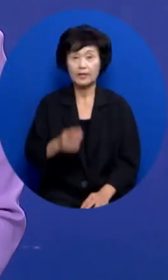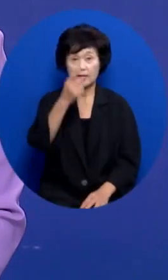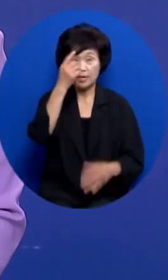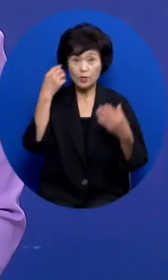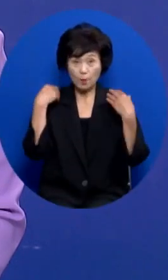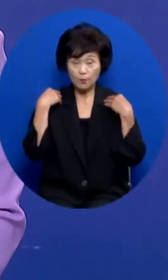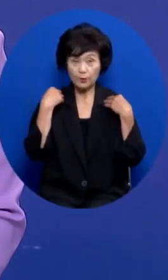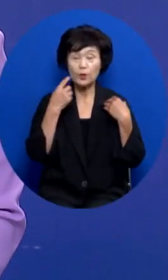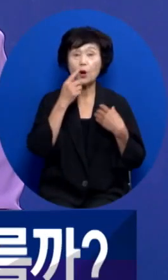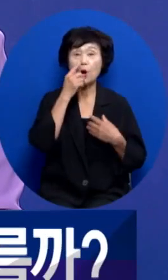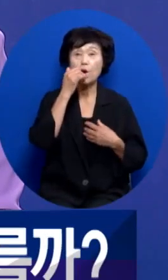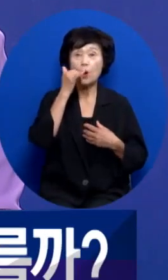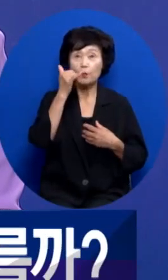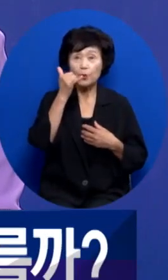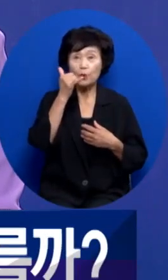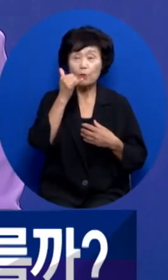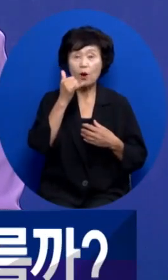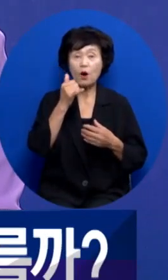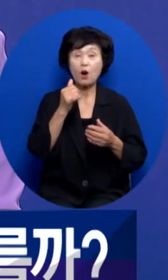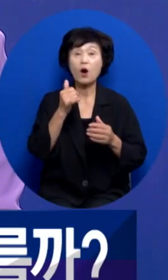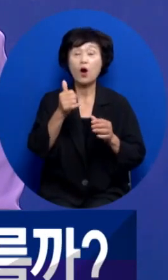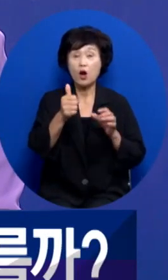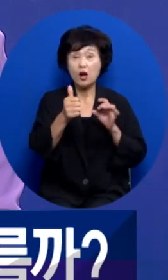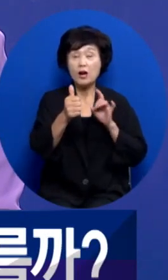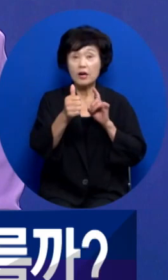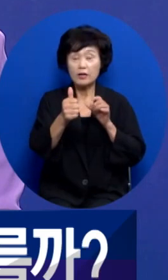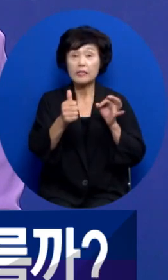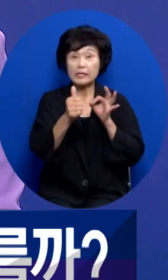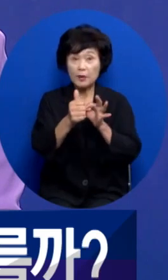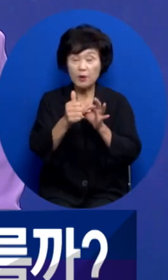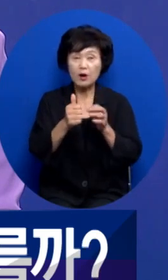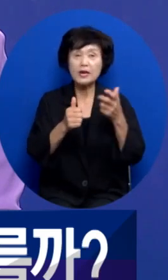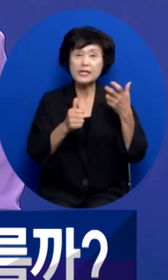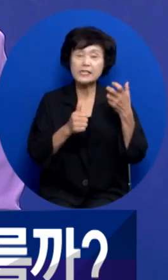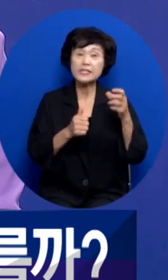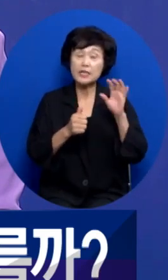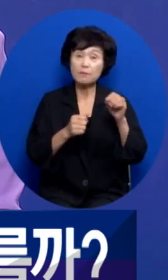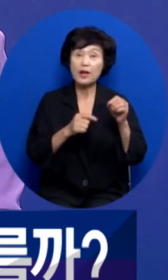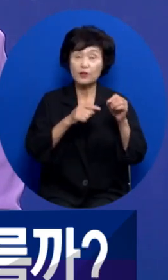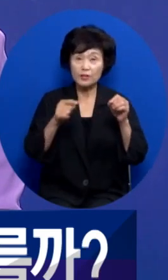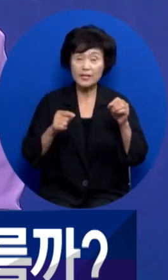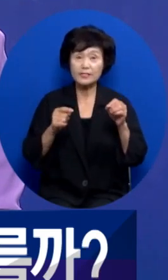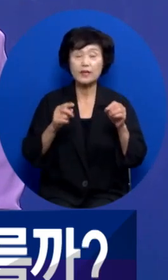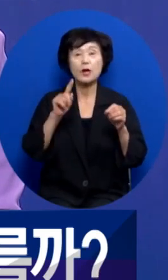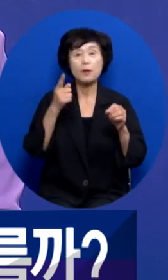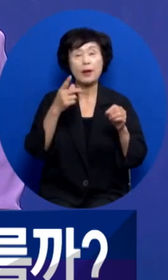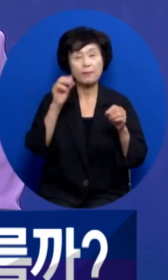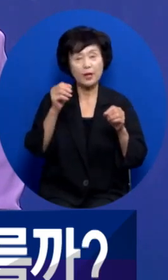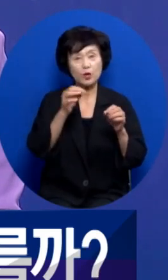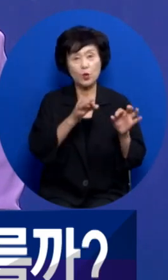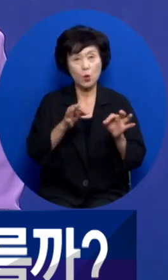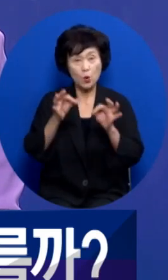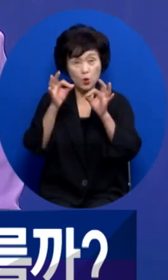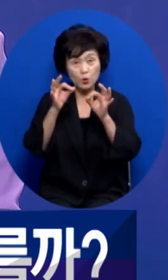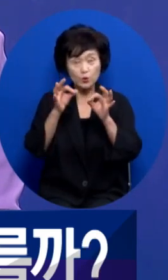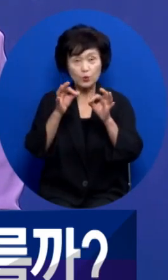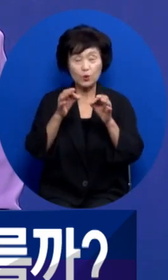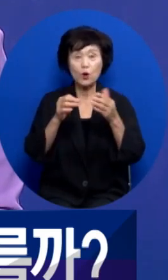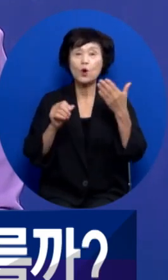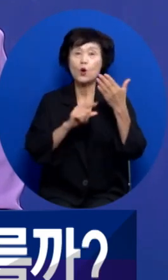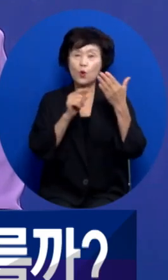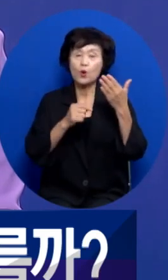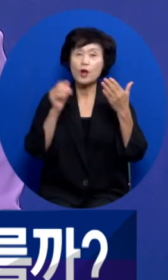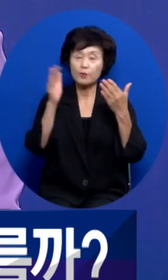정부는 부모급여 지원금을 70만 원에서 100만 원으로 올리는 방안을 추진하고 서울시는 다음 달부터 산후조리비 지원에